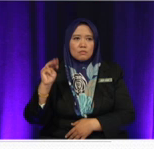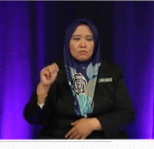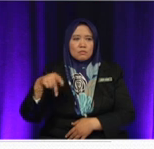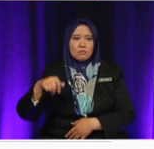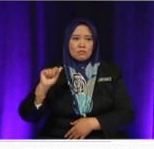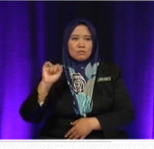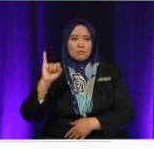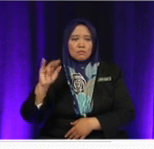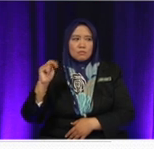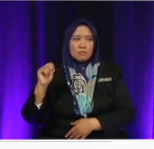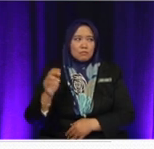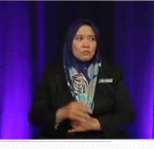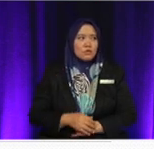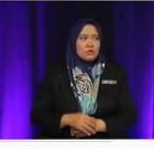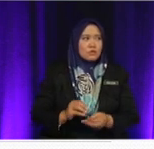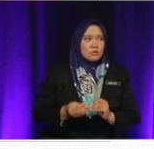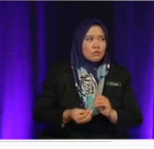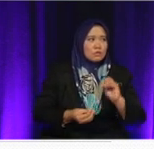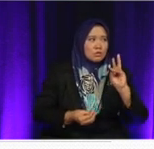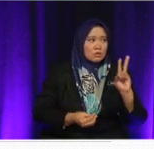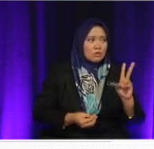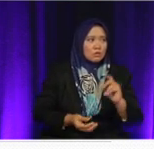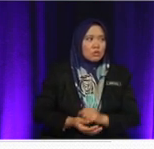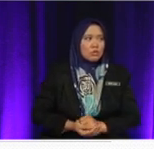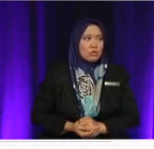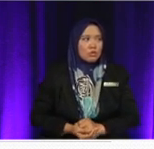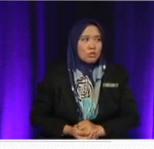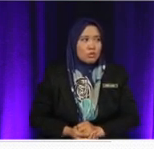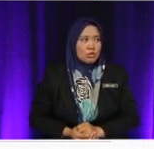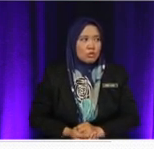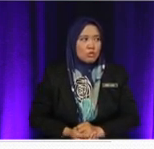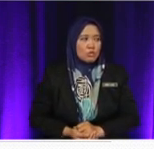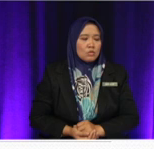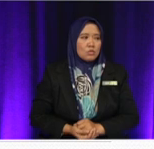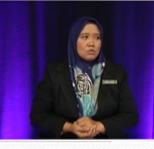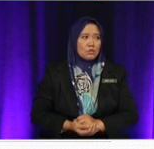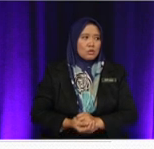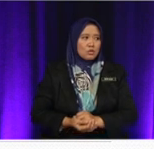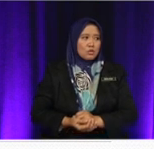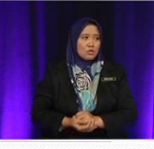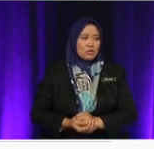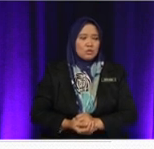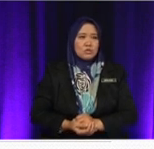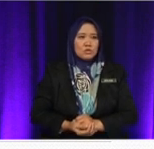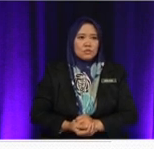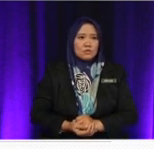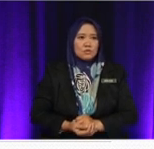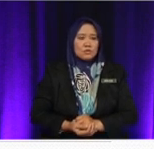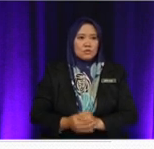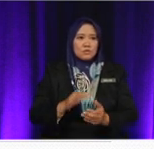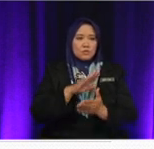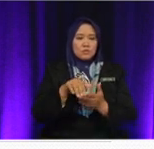pembentukan. Keempat, penghantaran. Kelima, penerimaan. Keenam, pentafsiran. Ketujuh, pemahaman. Dan akhir sekali, maklum balas.